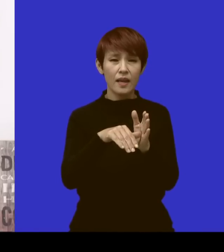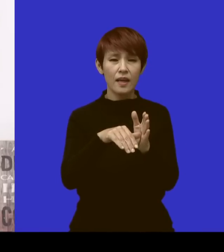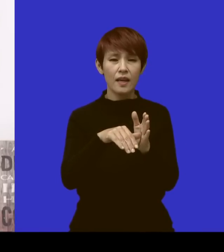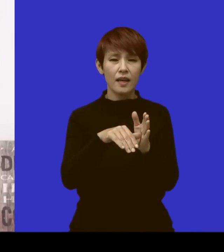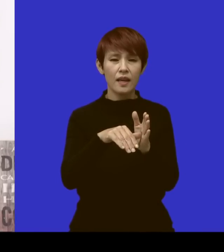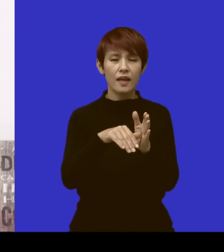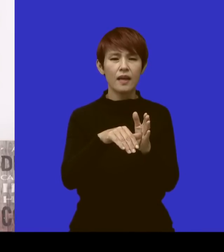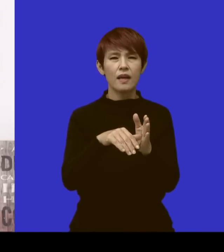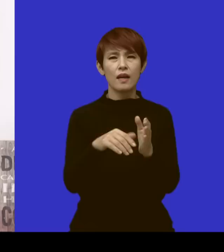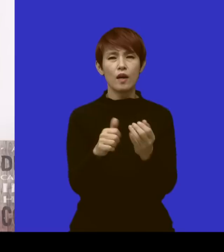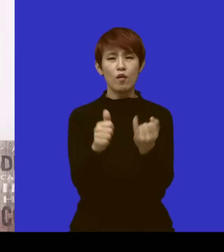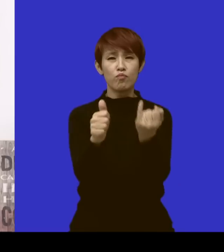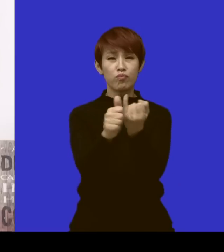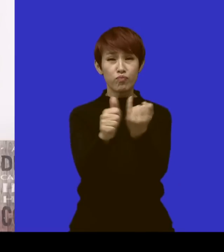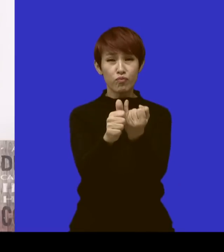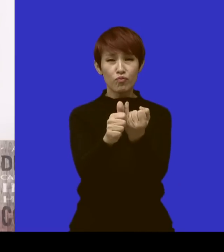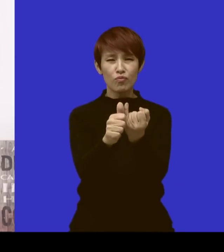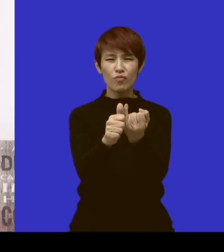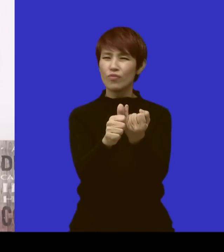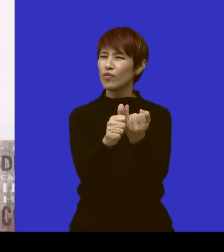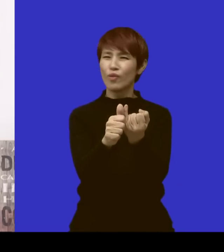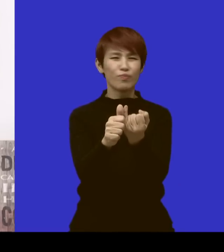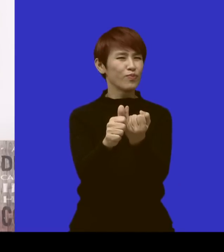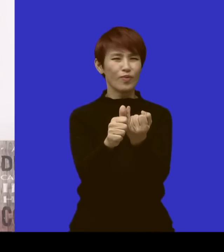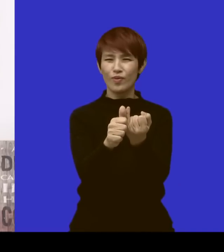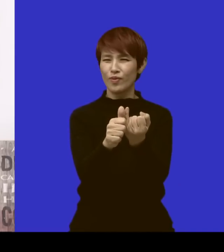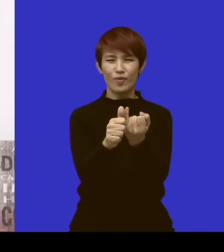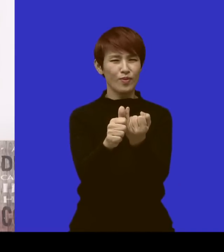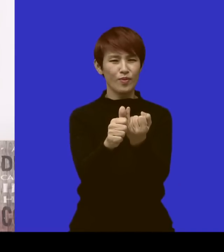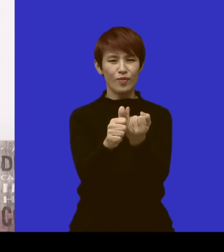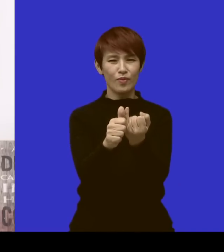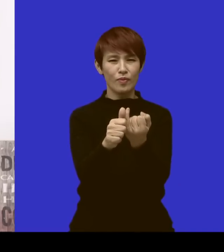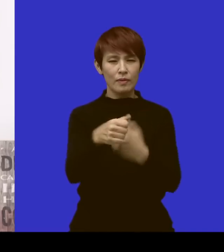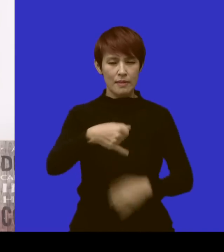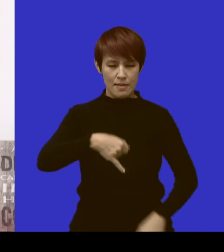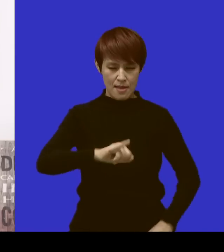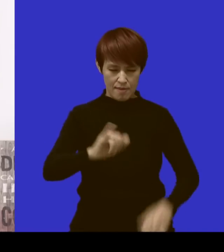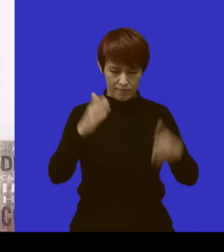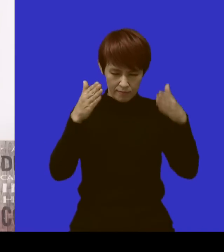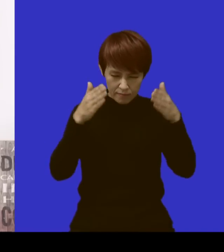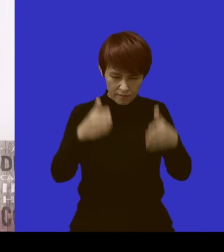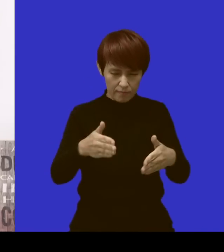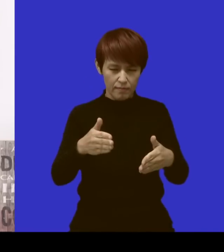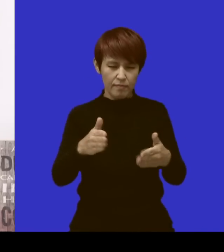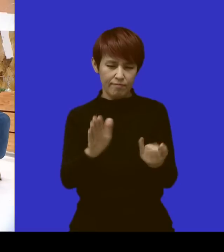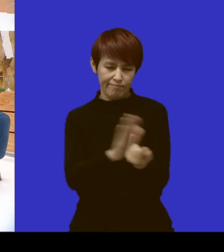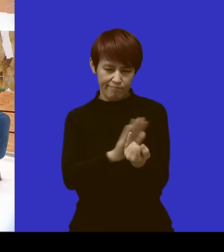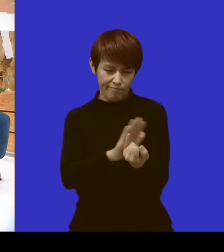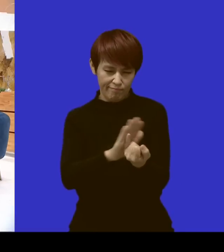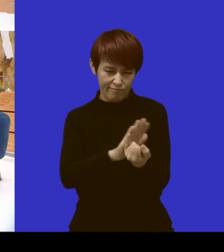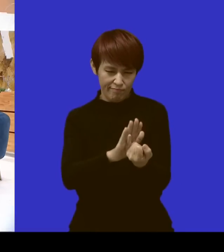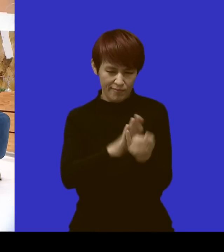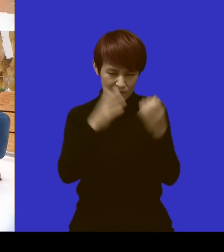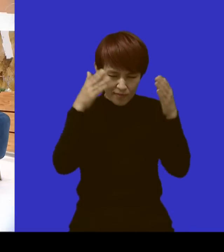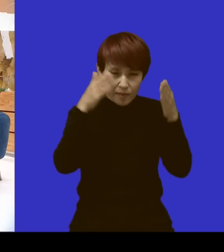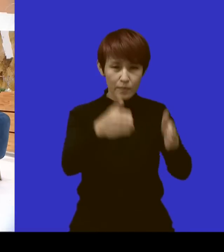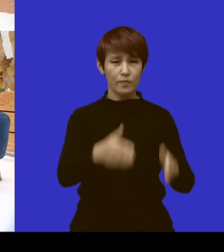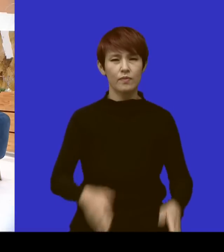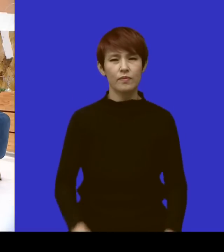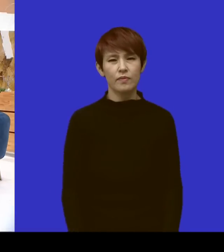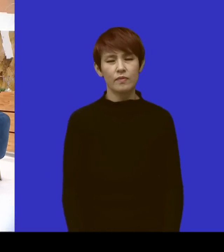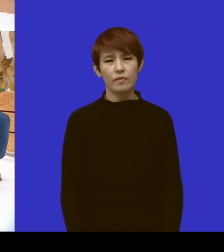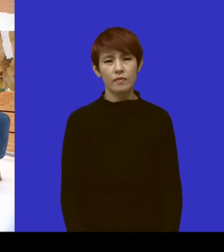된 것 같아요. 부부라는 게 없어지고 그럼요. 그 아이 하나를 케어하는데 네네. 모든 올인을 한 것 같아요. 네네. 그러다